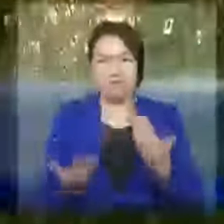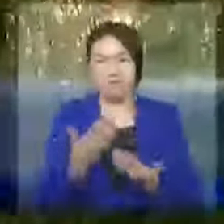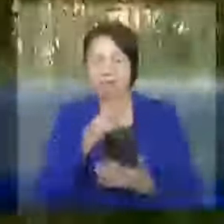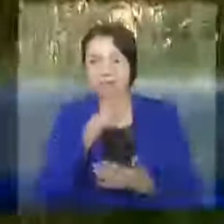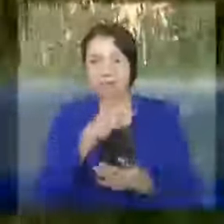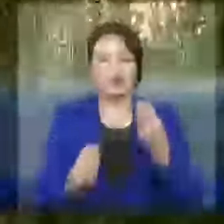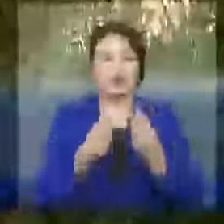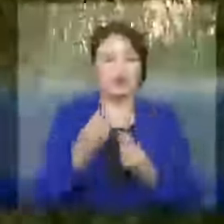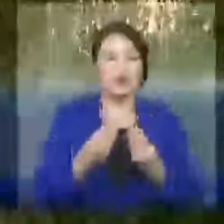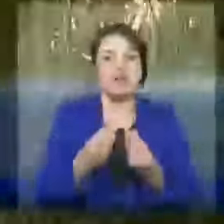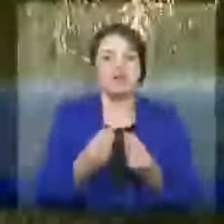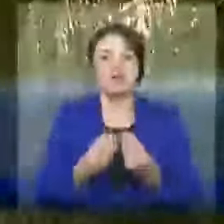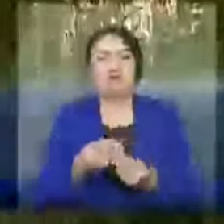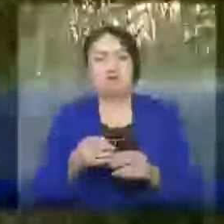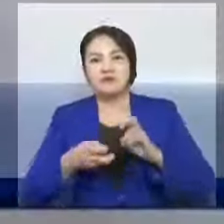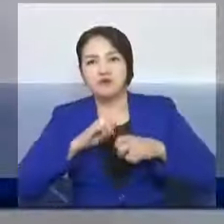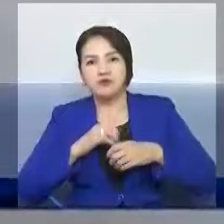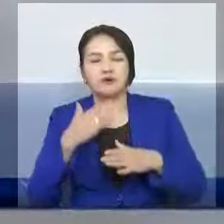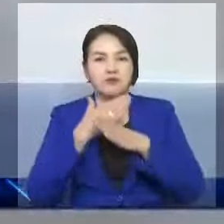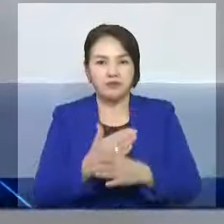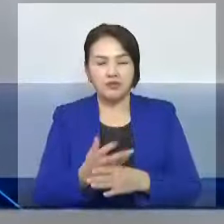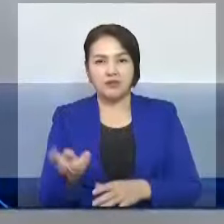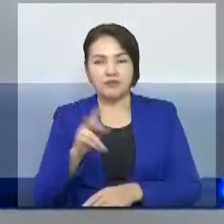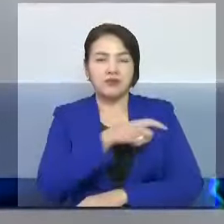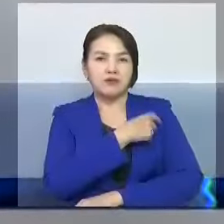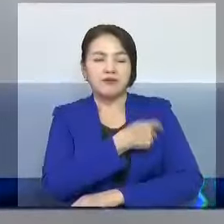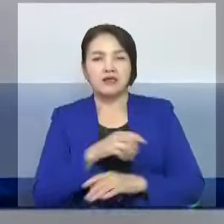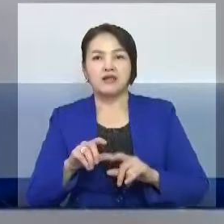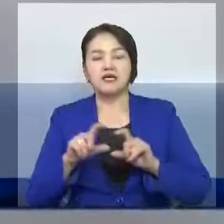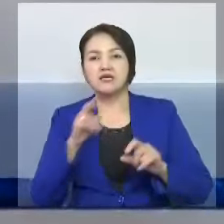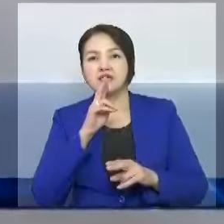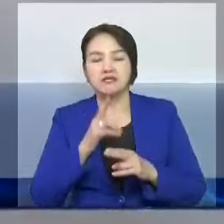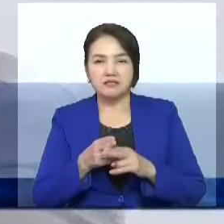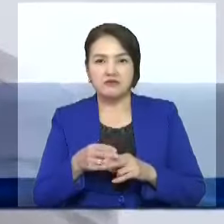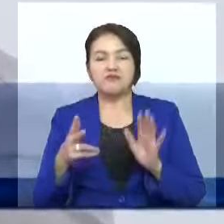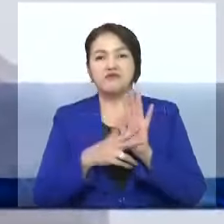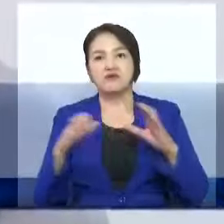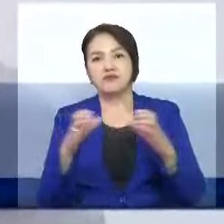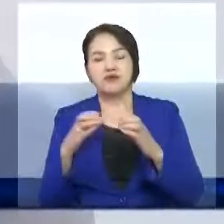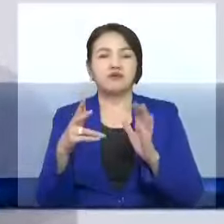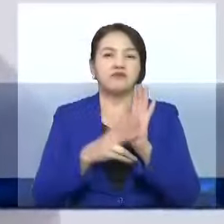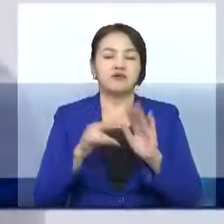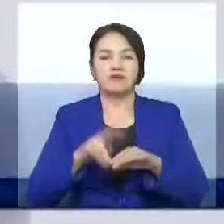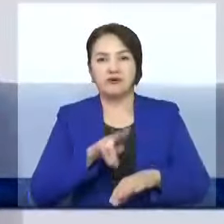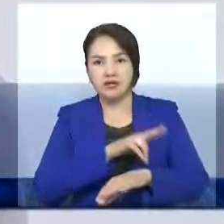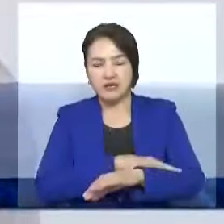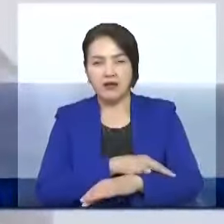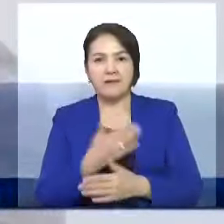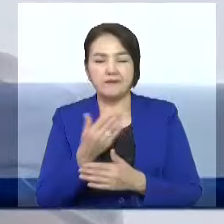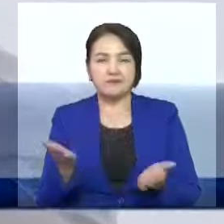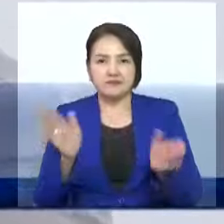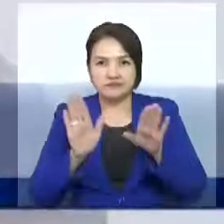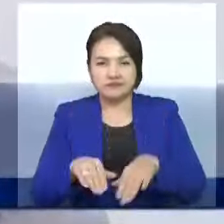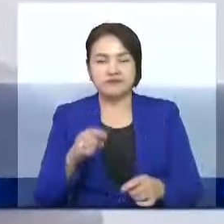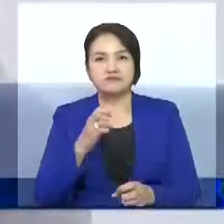время игры ученики получают травмы, на помощь лучше приходит медсестра. В лагере всего 8 групп и 8 воспитателей. Они остаются здесь